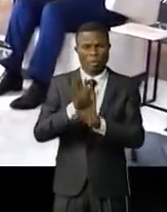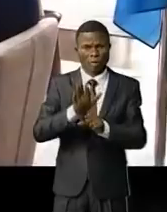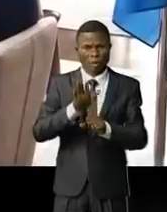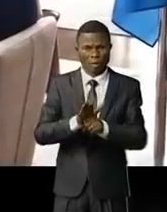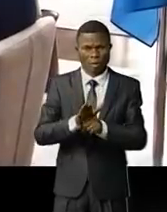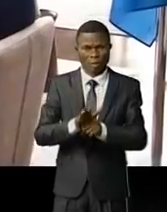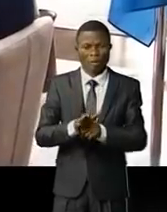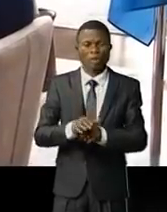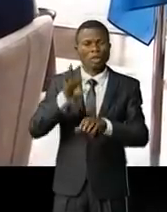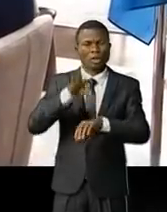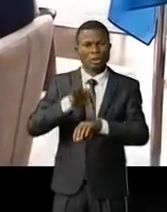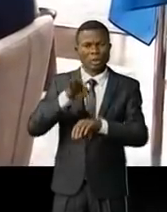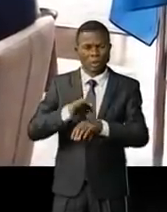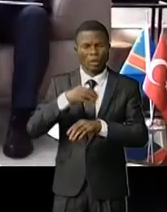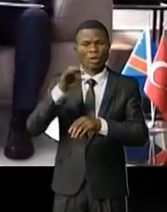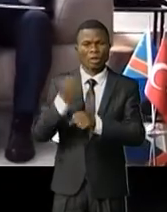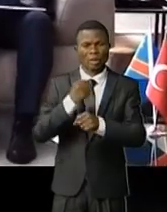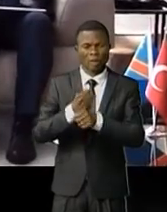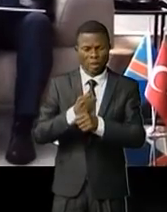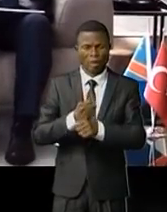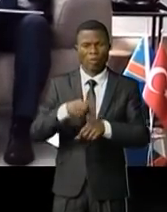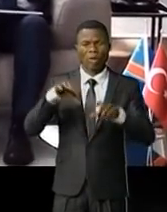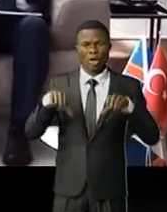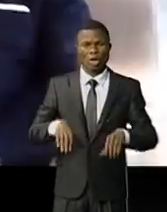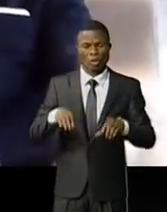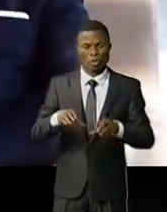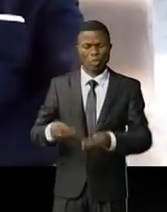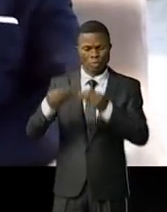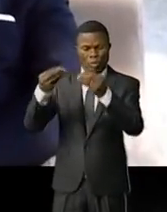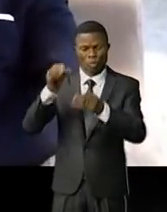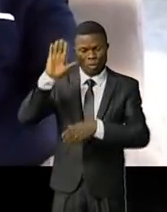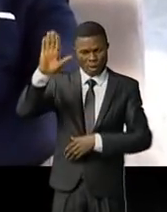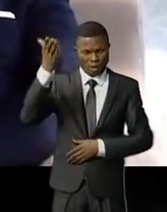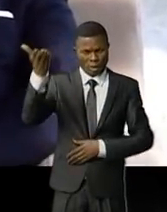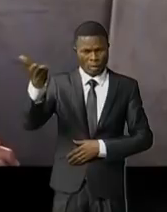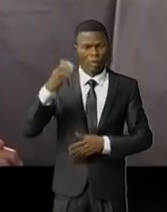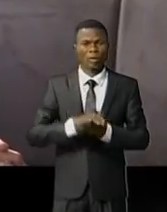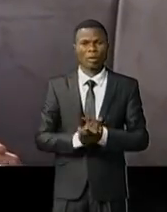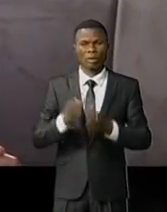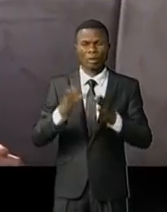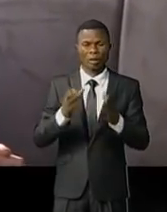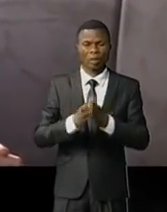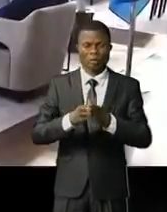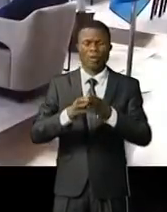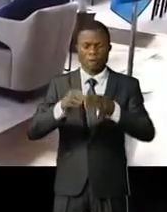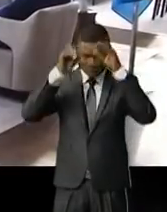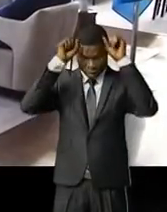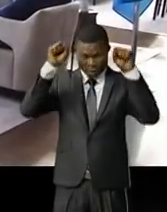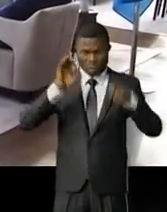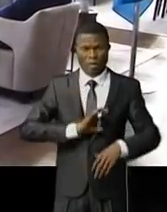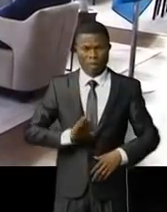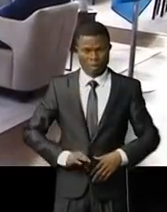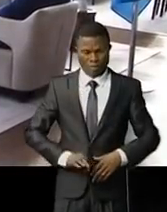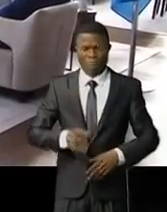par les opportunités d'affaires qu'offre le pays de Félix-Antoine Tshisekedi Tshilombo. Avec M. le Président, nous avons passé